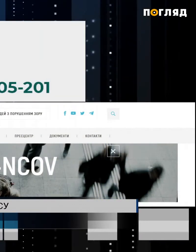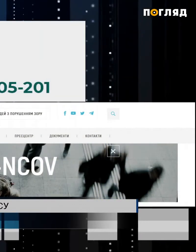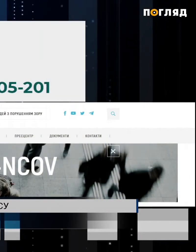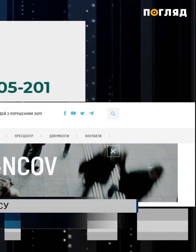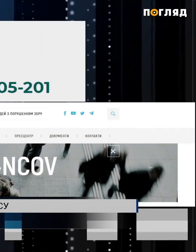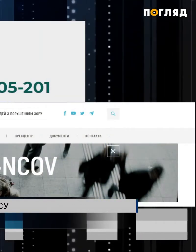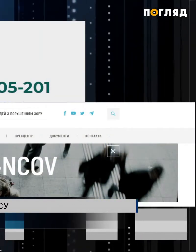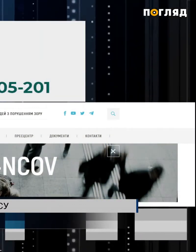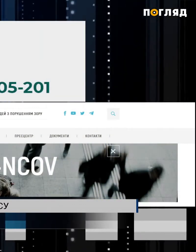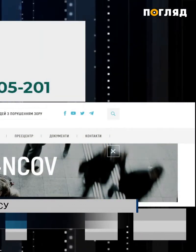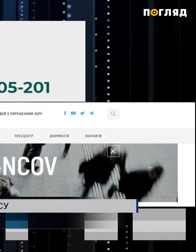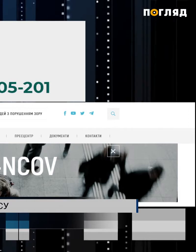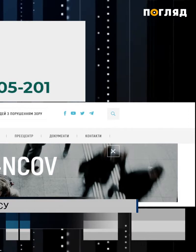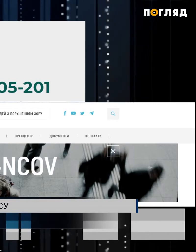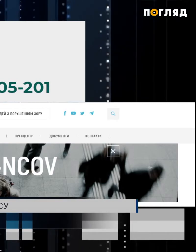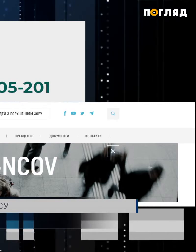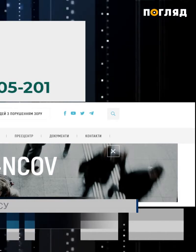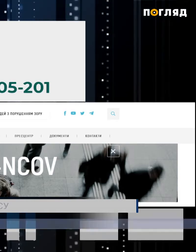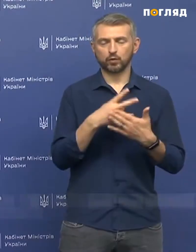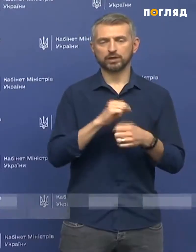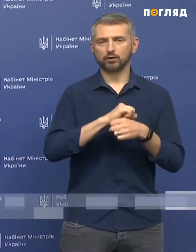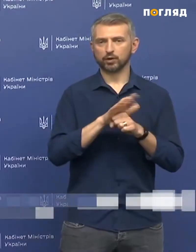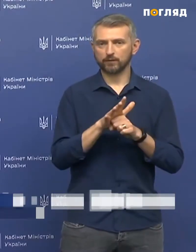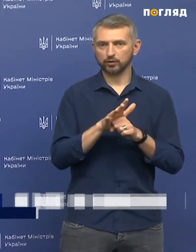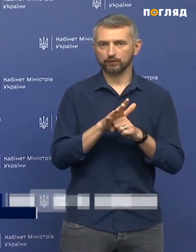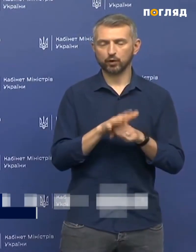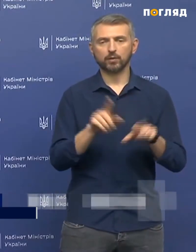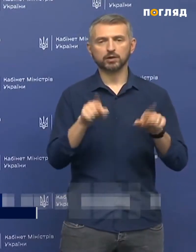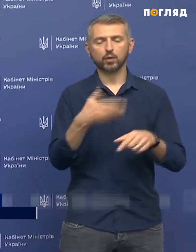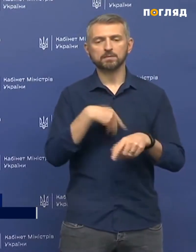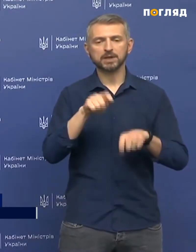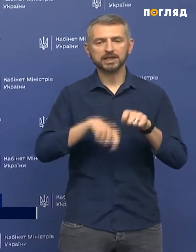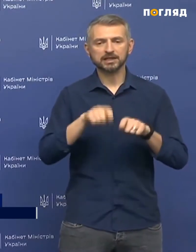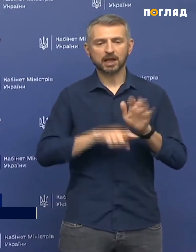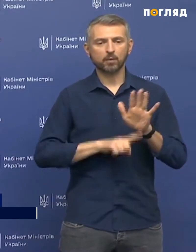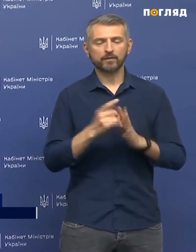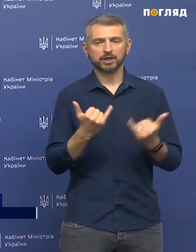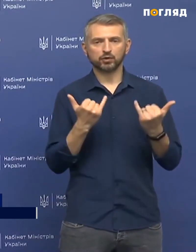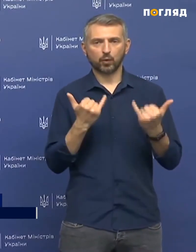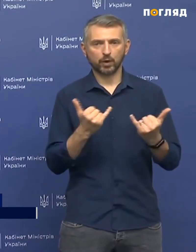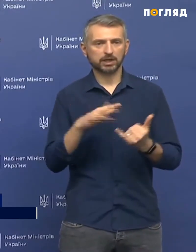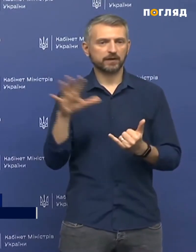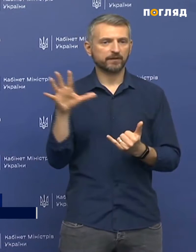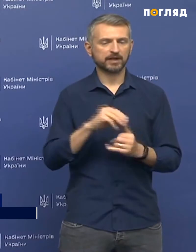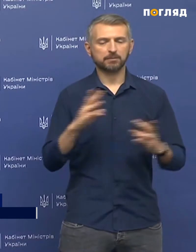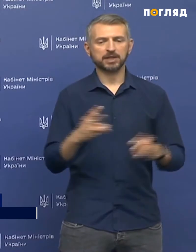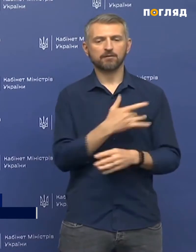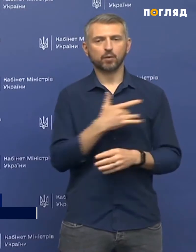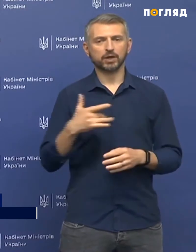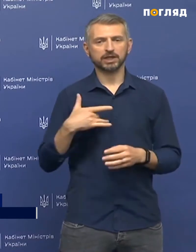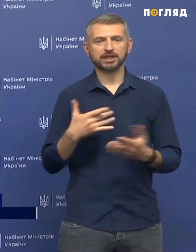номером 0800 505 201. А також ми тестуємо від сьогодні всі пневмонії,